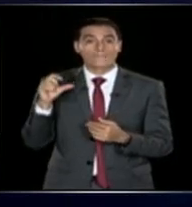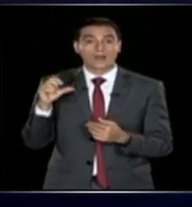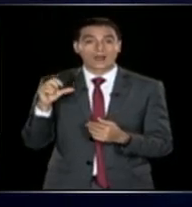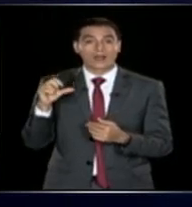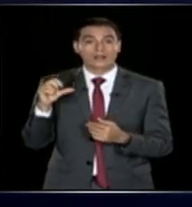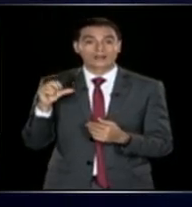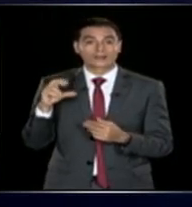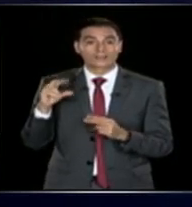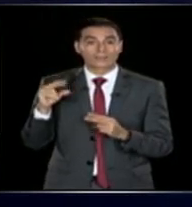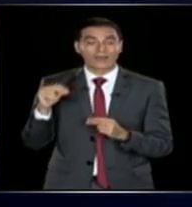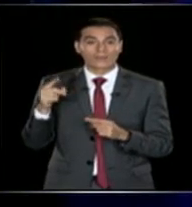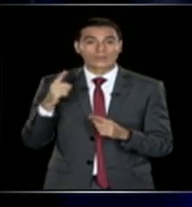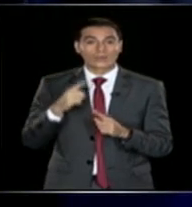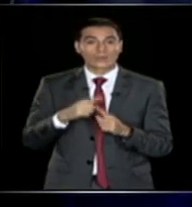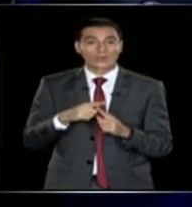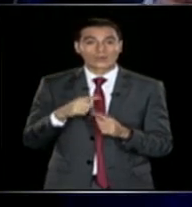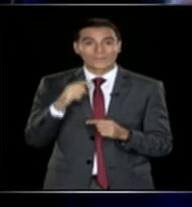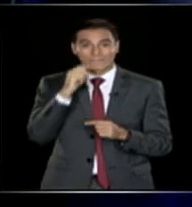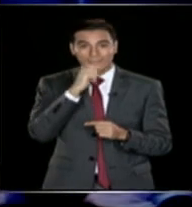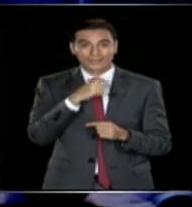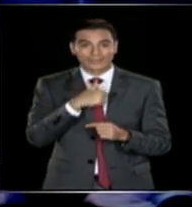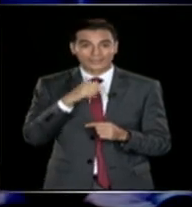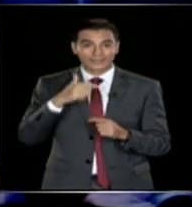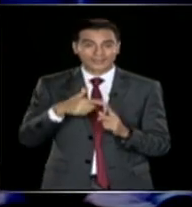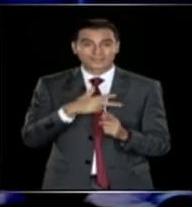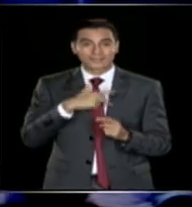لبنى، فانا كمان عندي عمر ولبنى. ما شاء